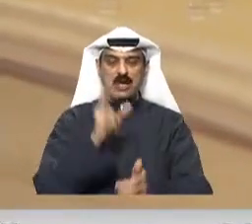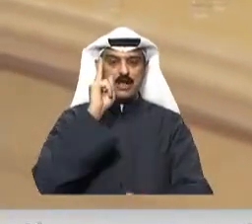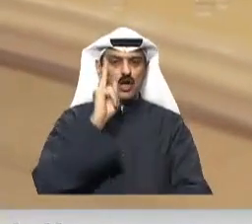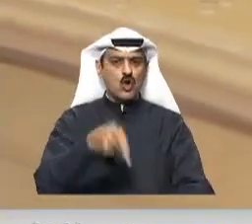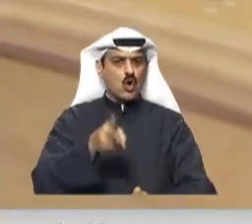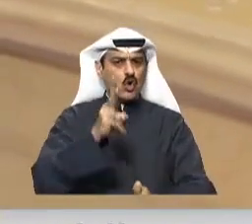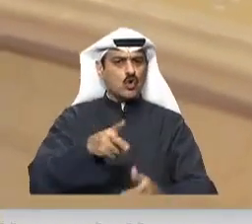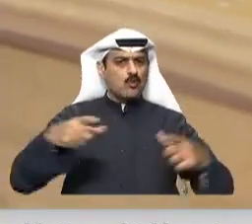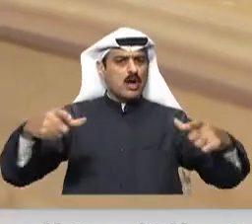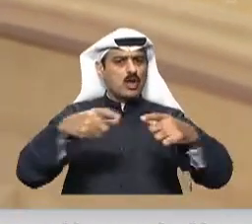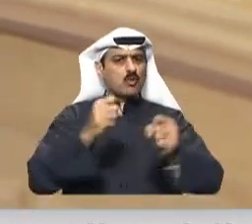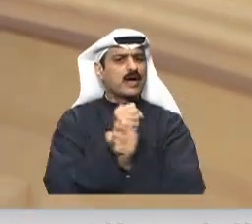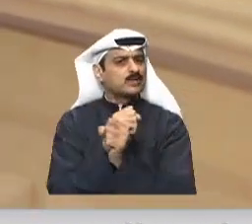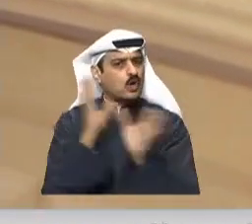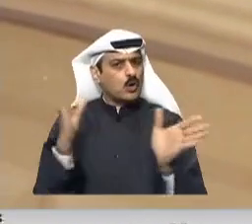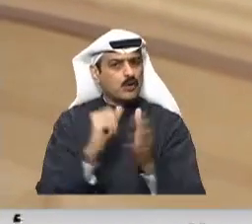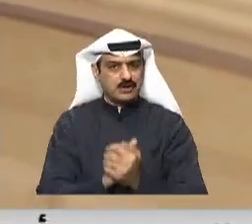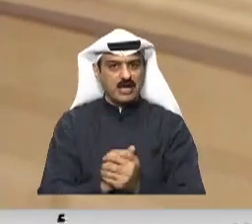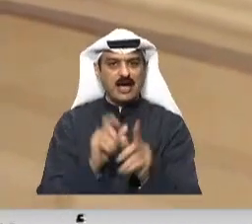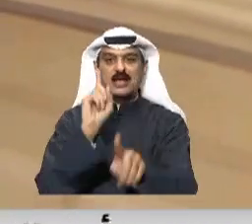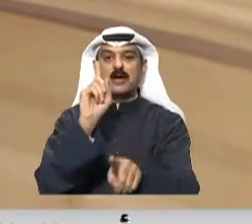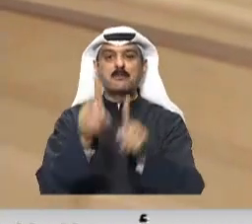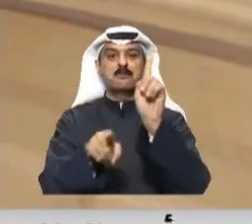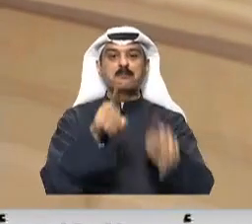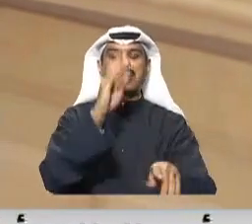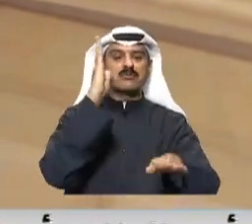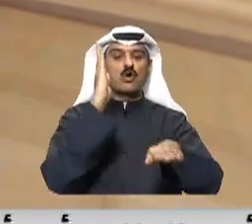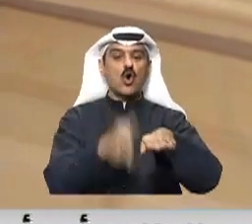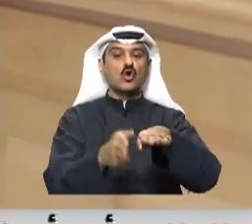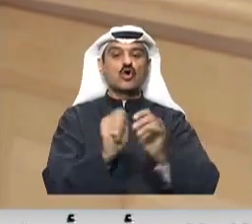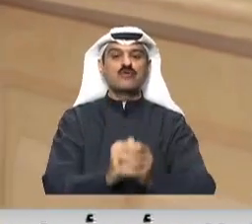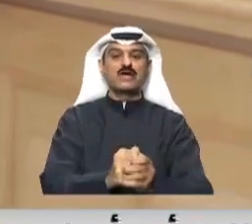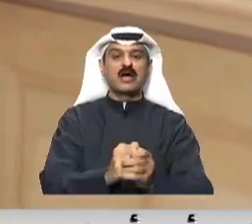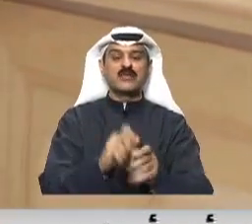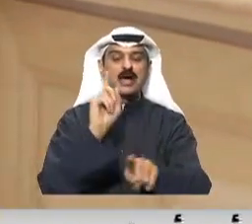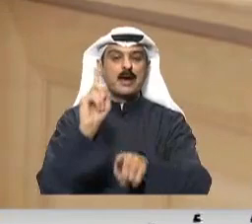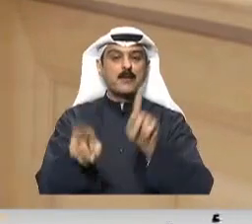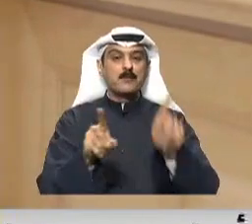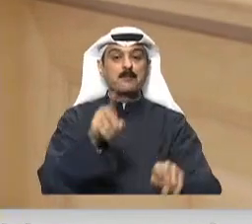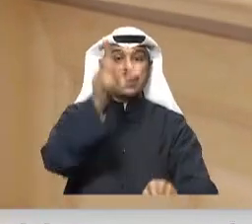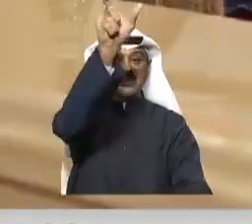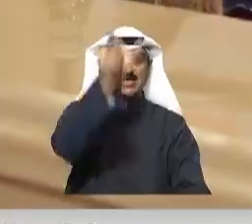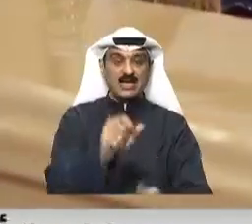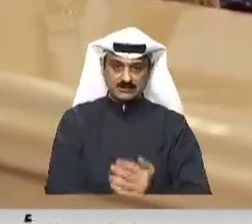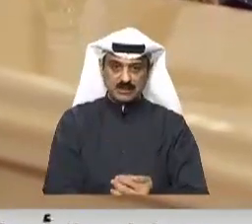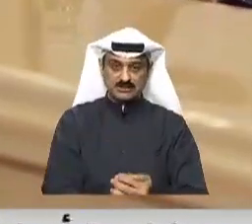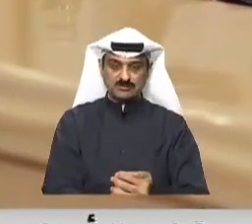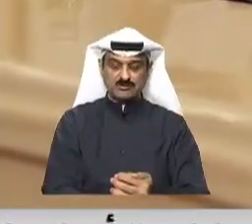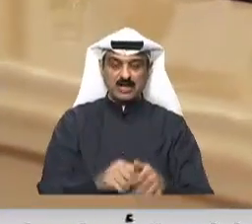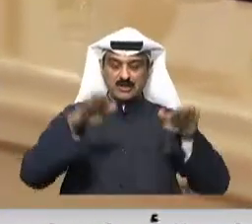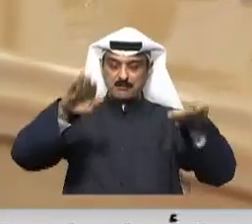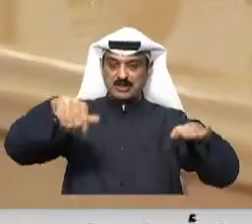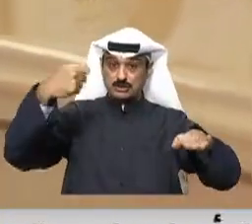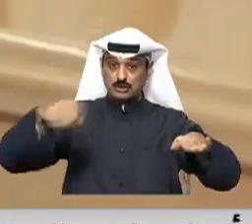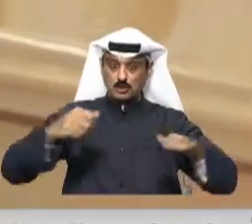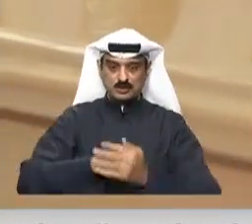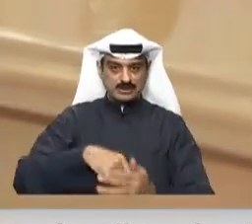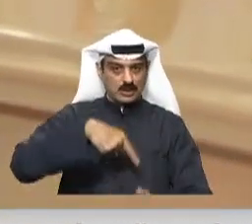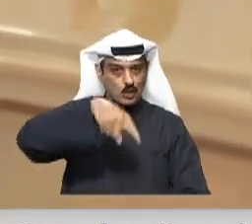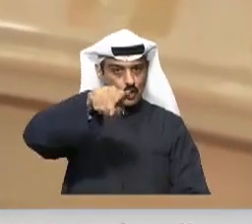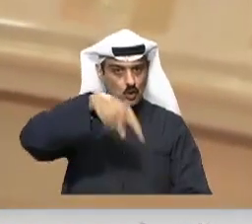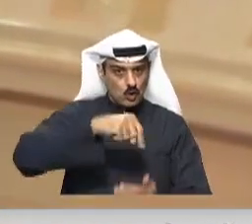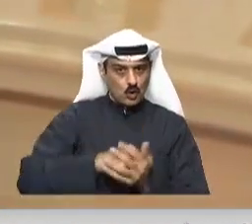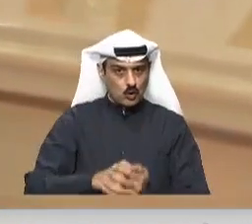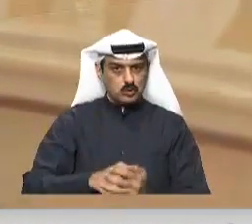بها على بعض الاشخاص الذي صدر عن مجلس الوزراء خطوه مهمه نحوت